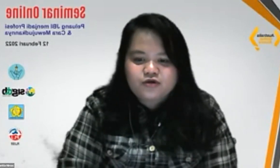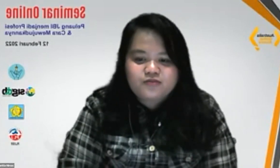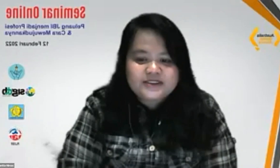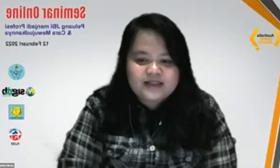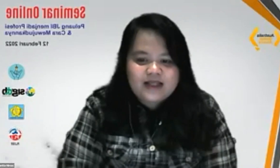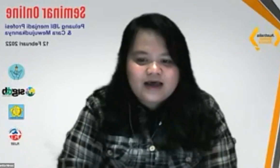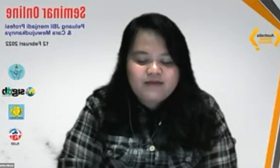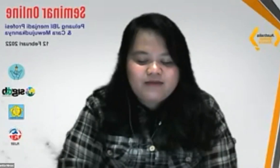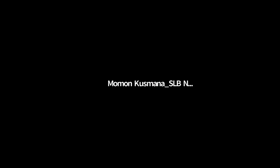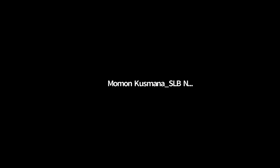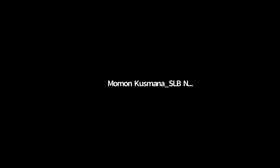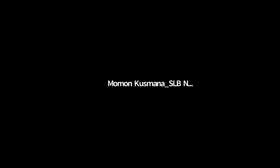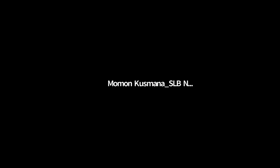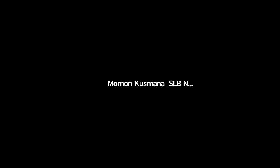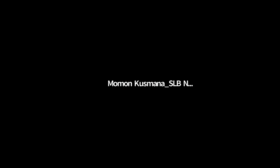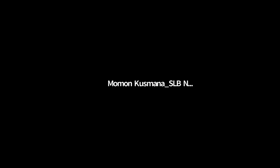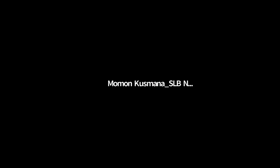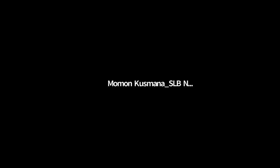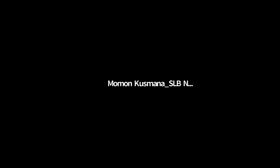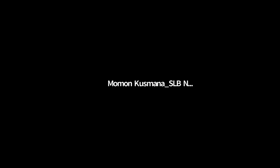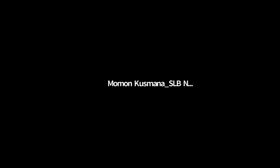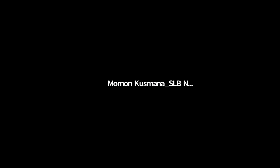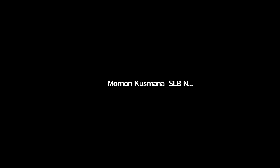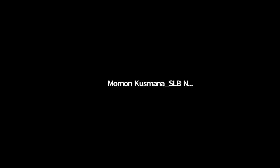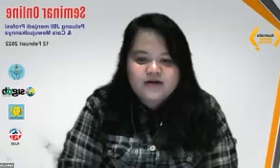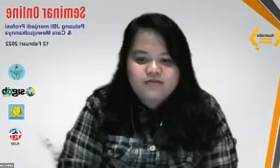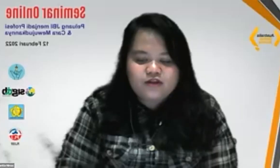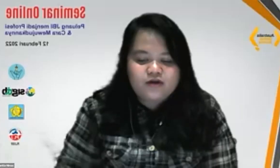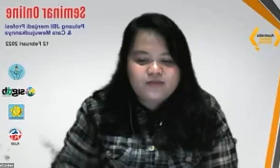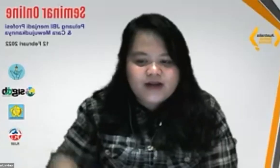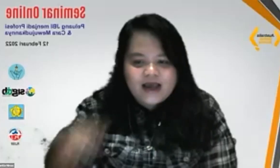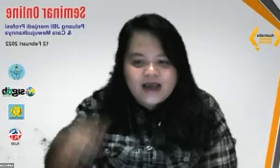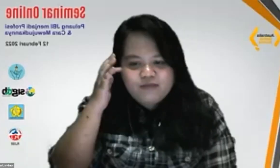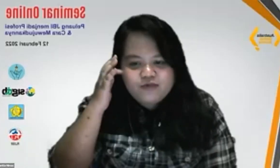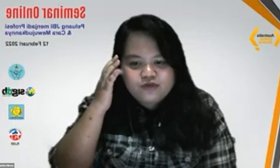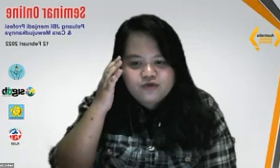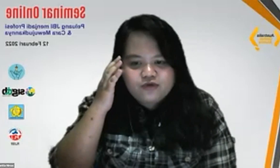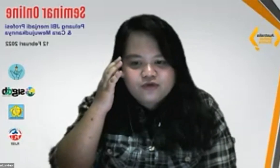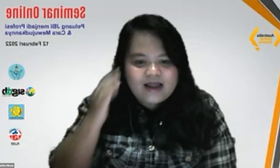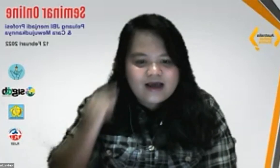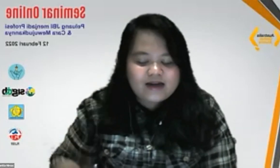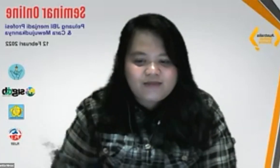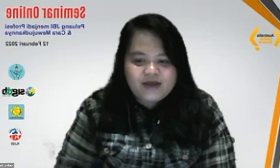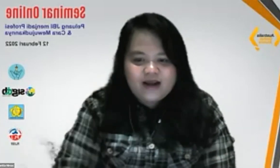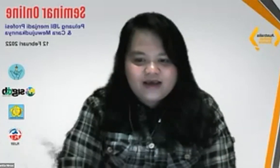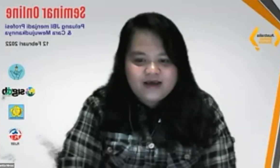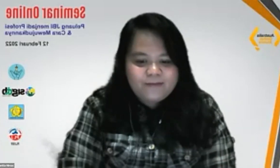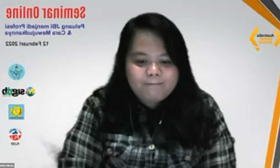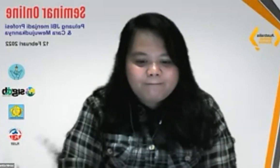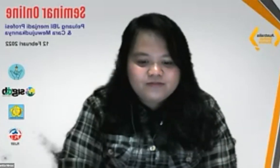untuk seluruh peserta panitia narasumber moderator penanggap untuk menyalakan